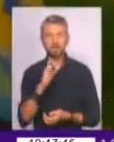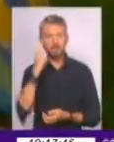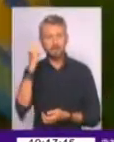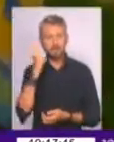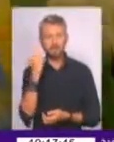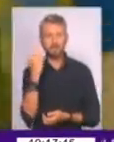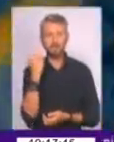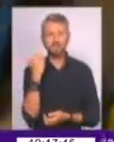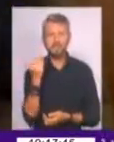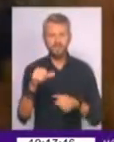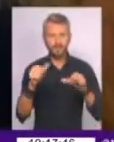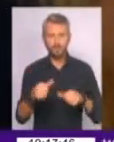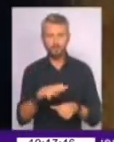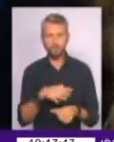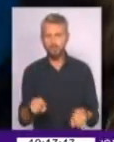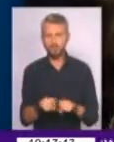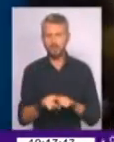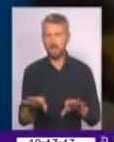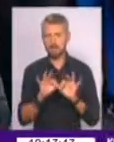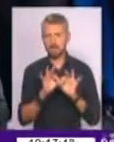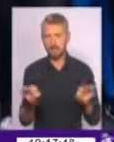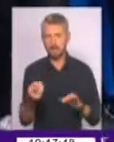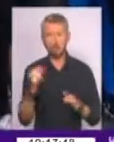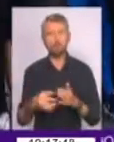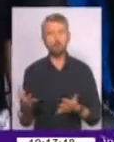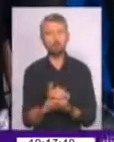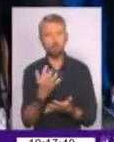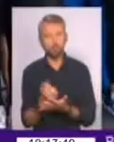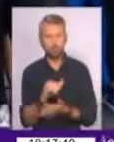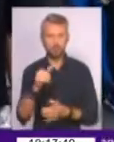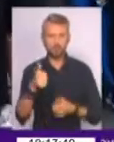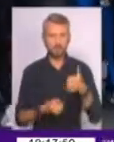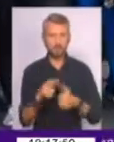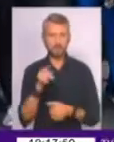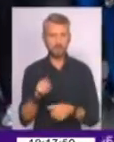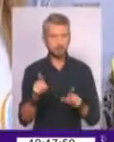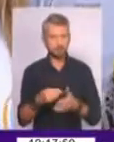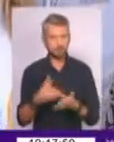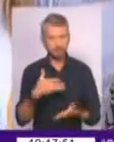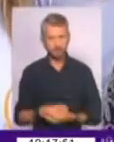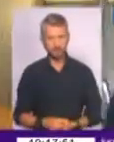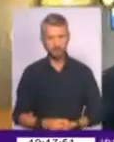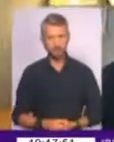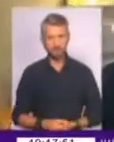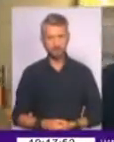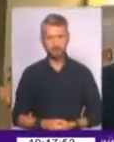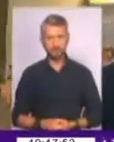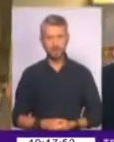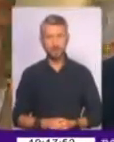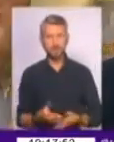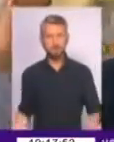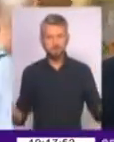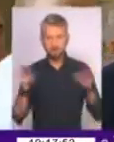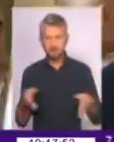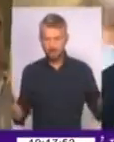вже була не така ідеальна. Тому і здобутки універсіади для них також цінні. В Баттерфляї я дуже